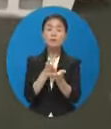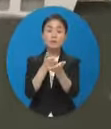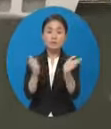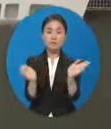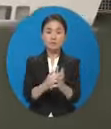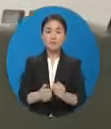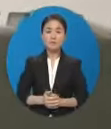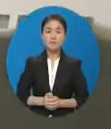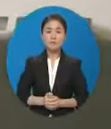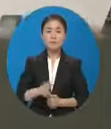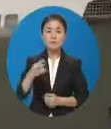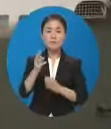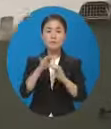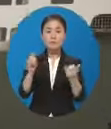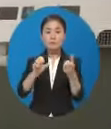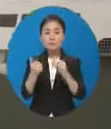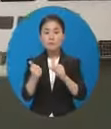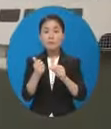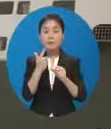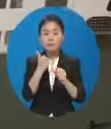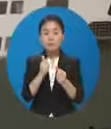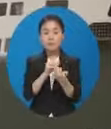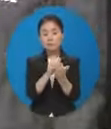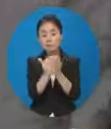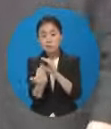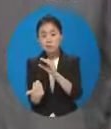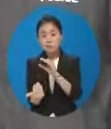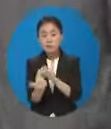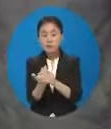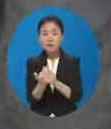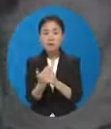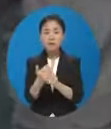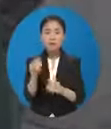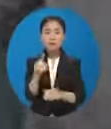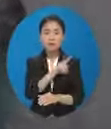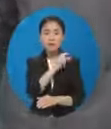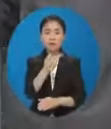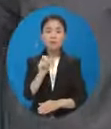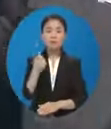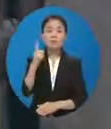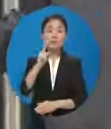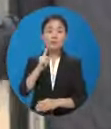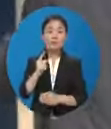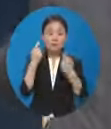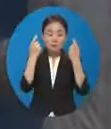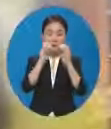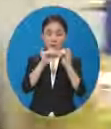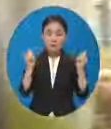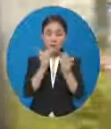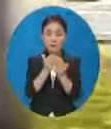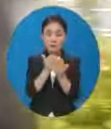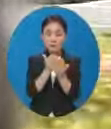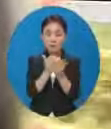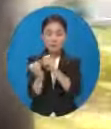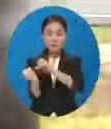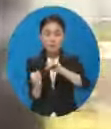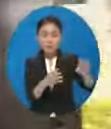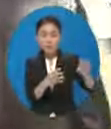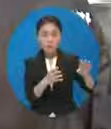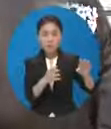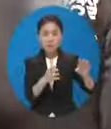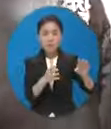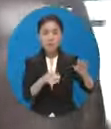300여명의 희생자를 낸 세월로 침몰 사건 가장 큰 원인은 승객과 배를 벌리고 도망간 선장과 선원들의